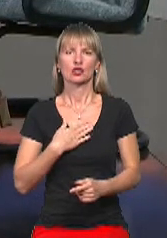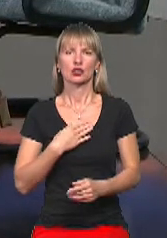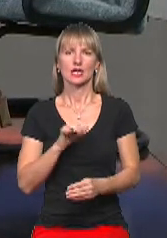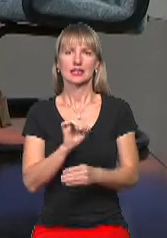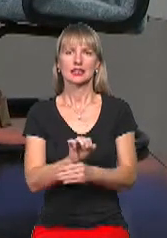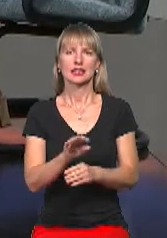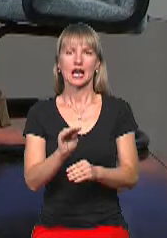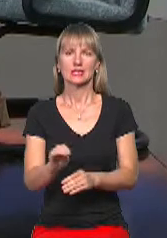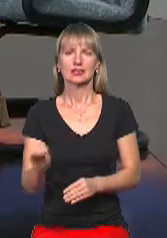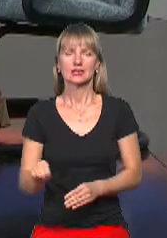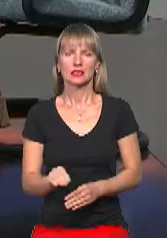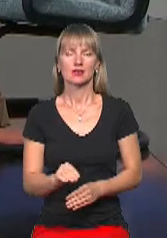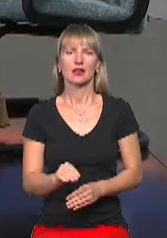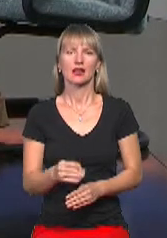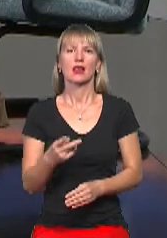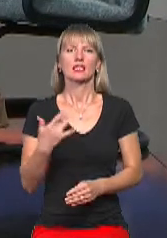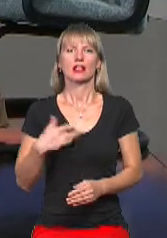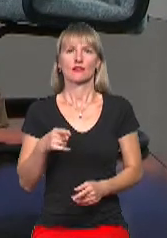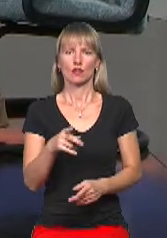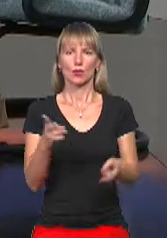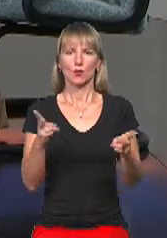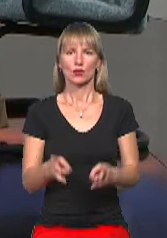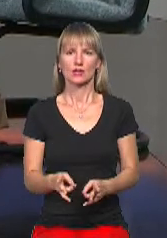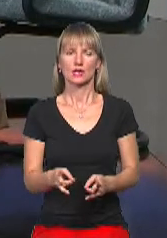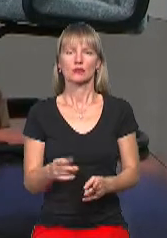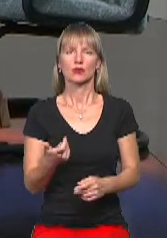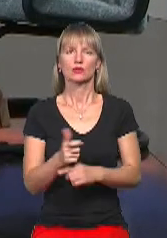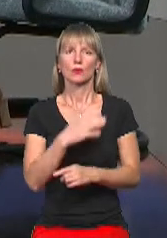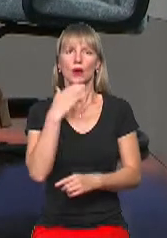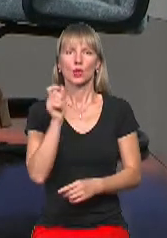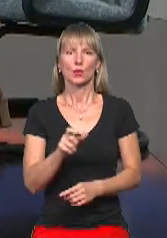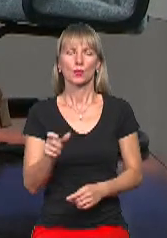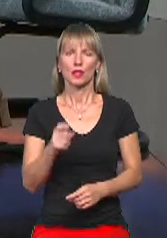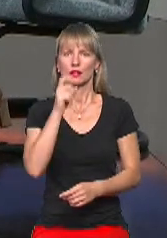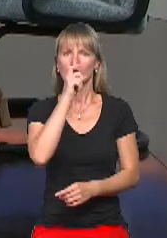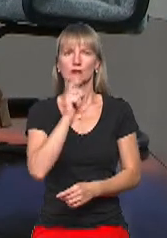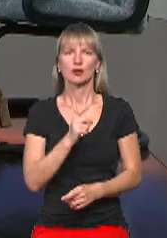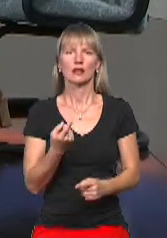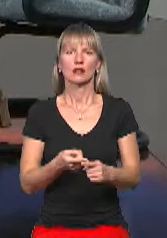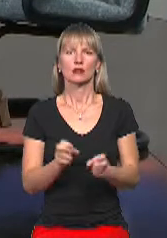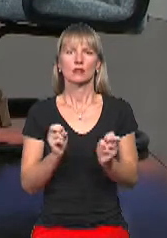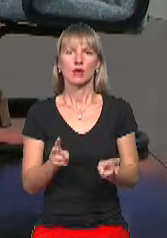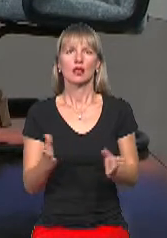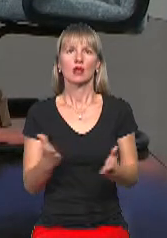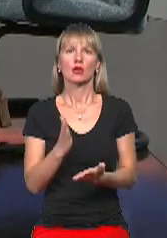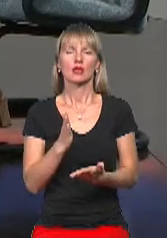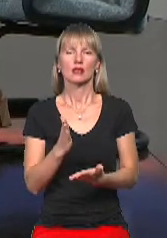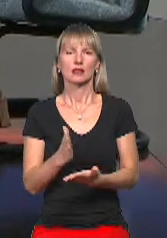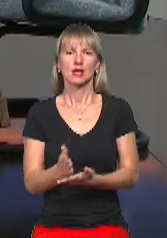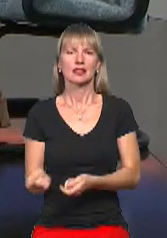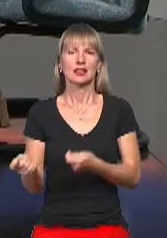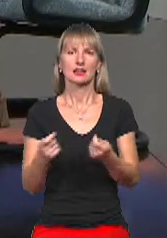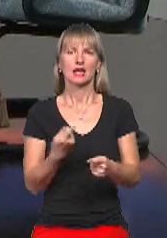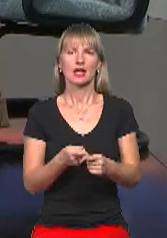громадського моніторингу, для чого вони потрібні. Дуже багато людей не усвідомлюють ту небезпеку, яку несе